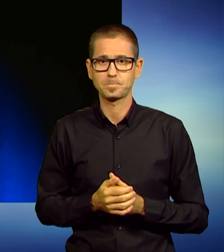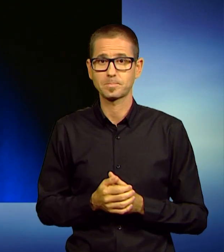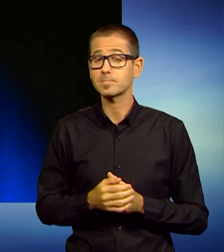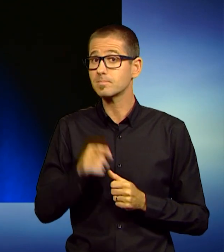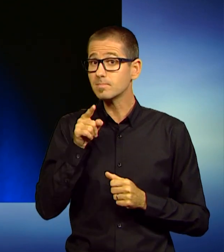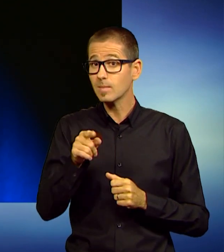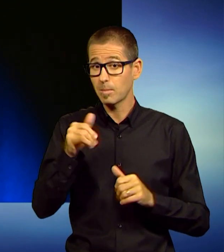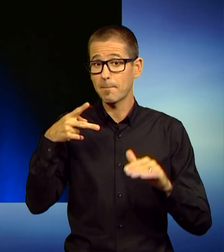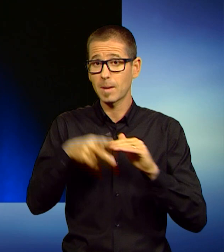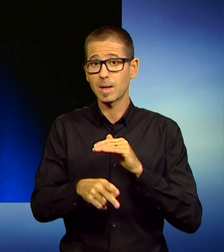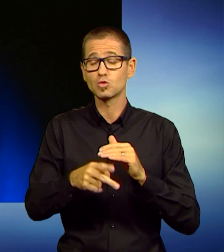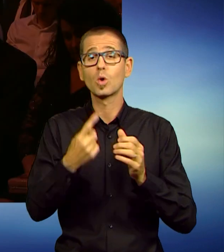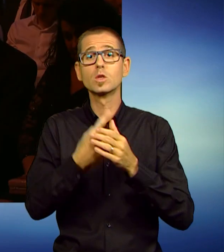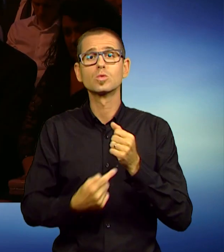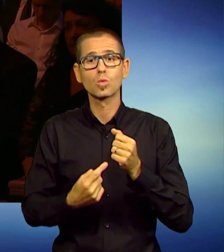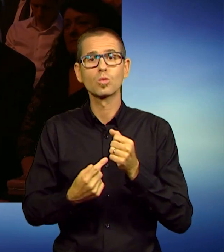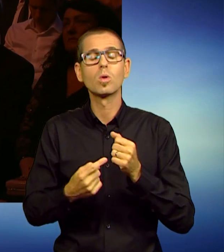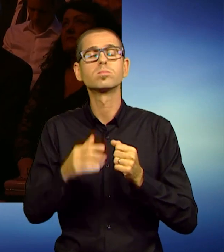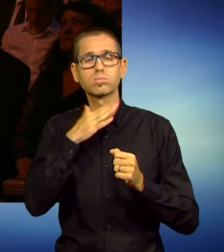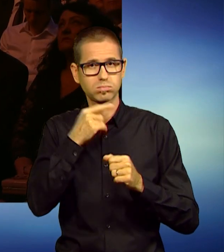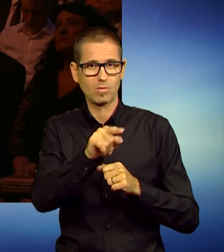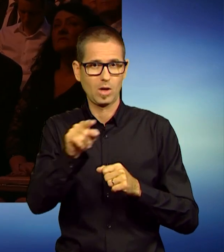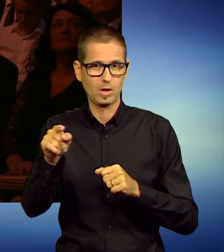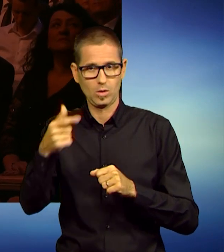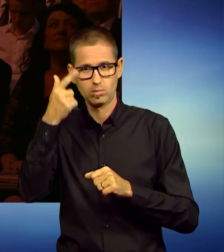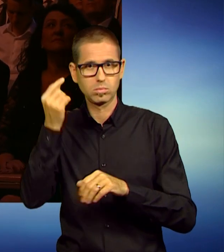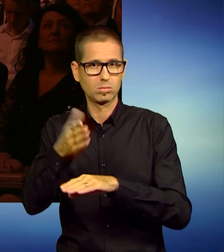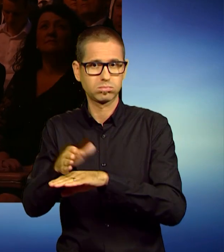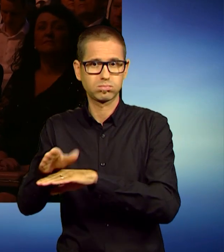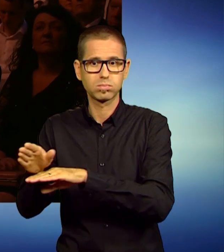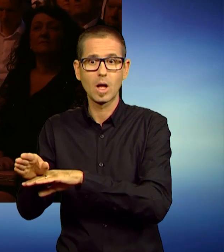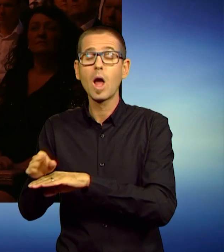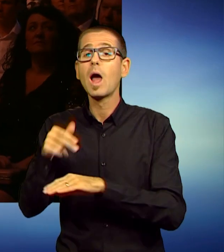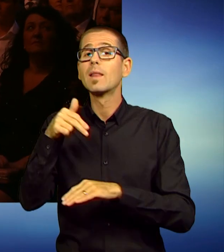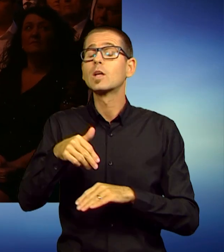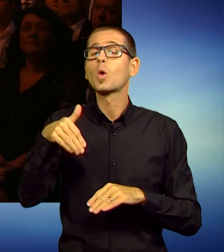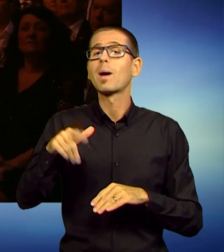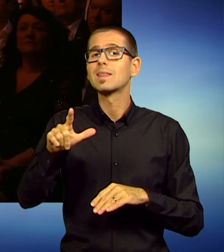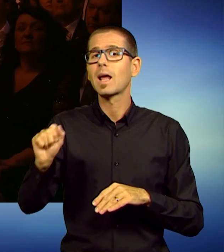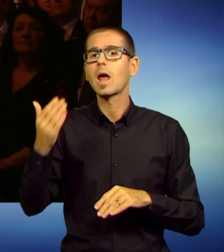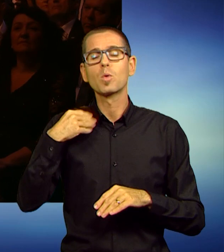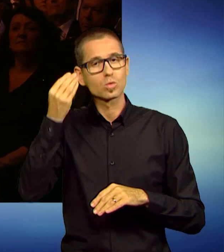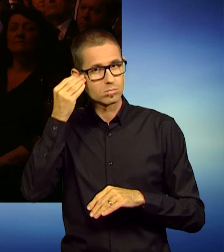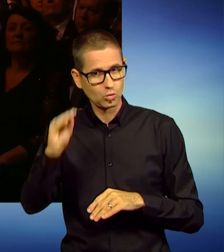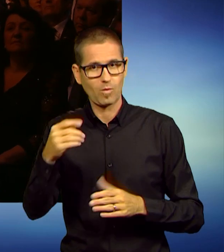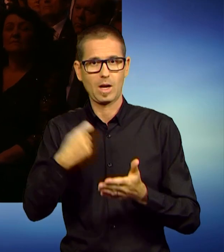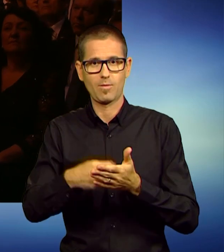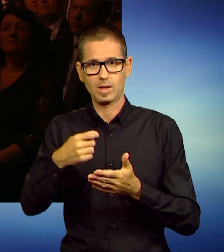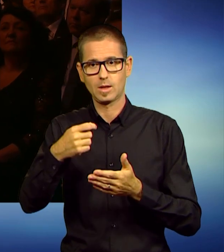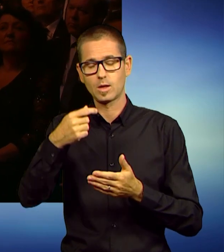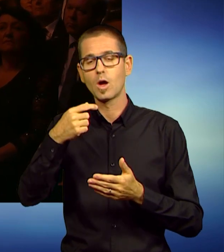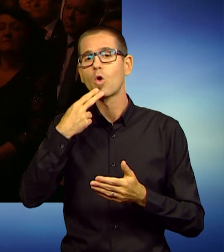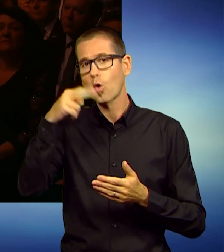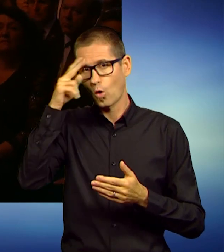tem je preprečil izgubo številnih življenj. Nelson Mandela je bil spoštovanja vreden gospod,